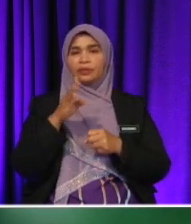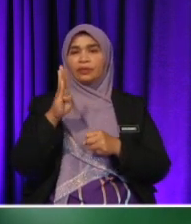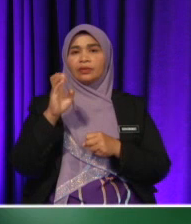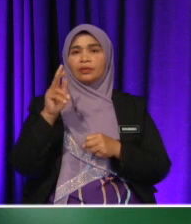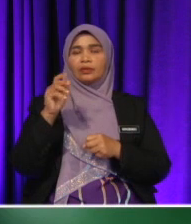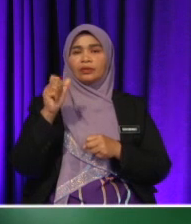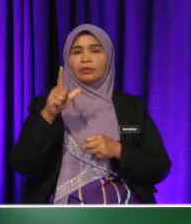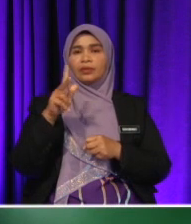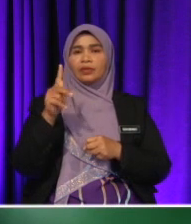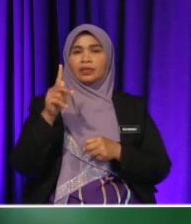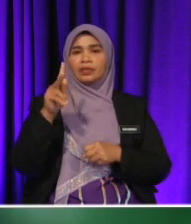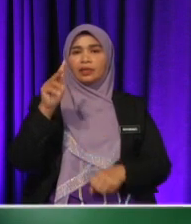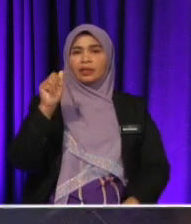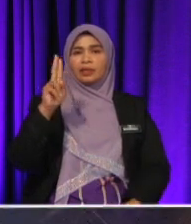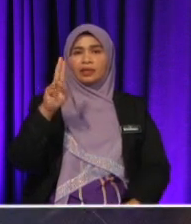karbondioksida